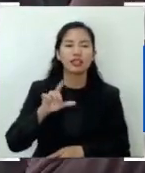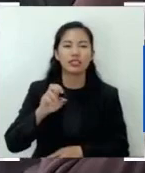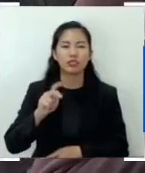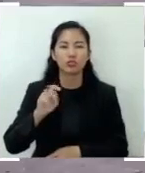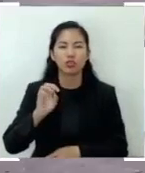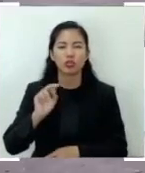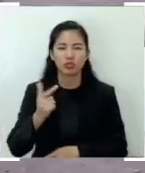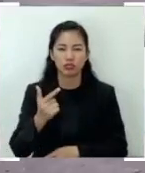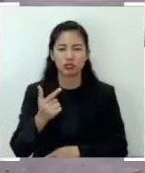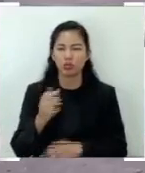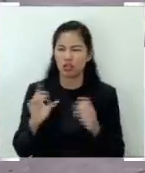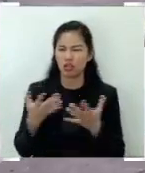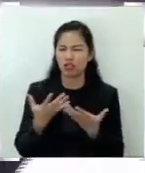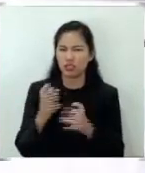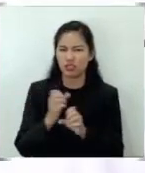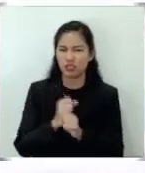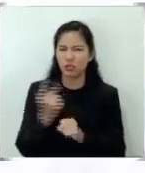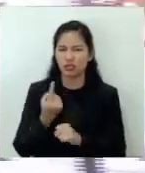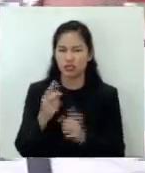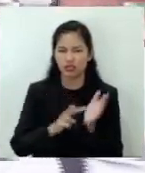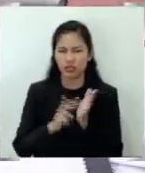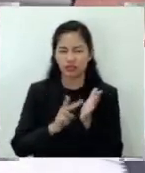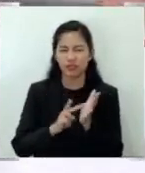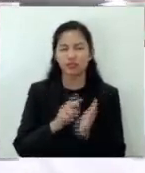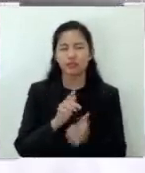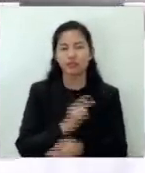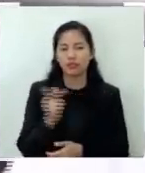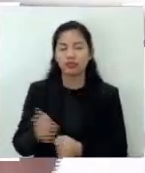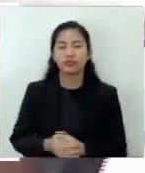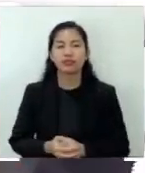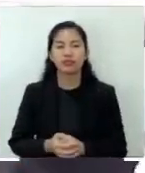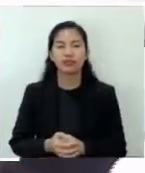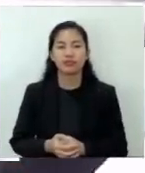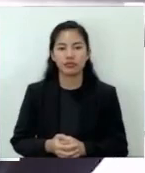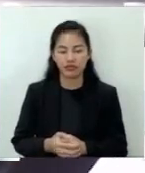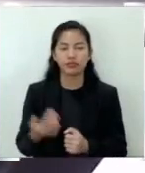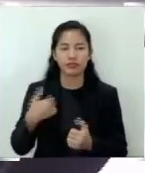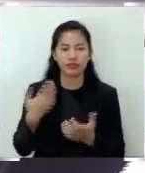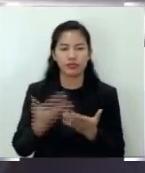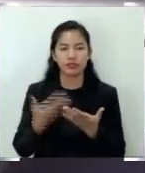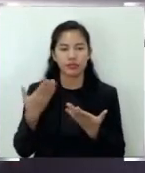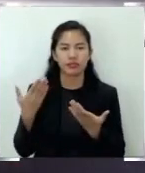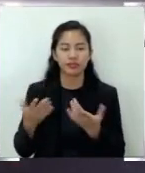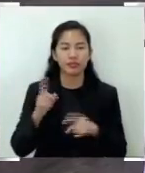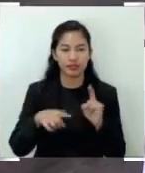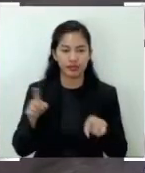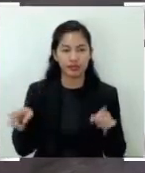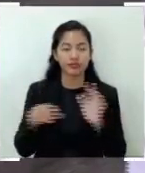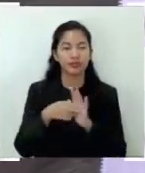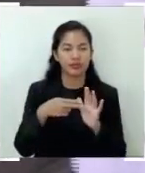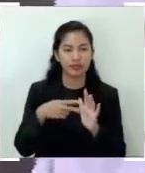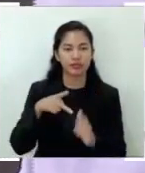puro vitamins lang. Si Jefferson Dumanais, na swertehan daw na makabili ng tableta ng iba't ibang brand ng paracetamol. Kaya